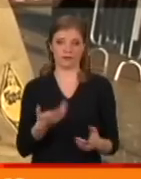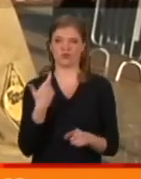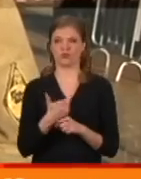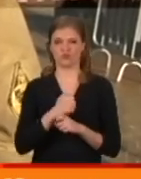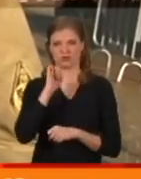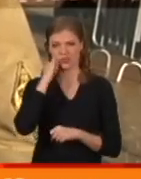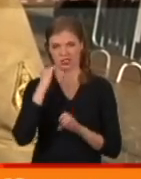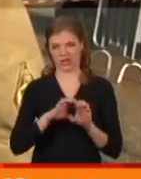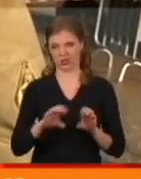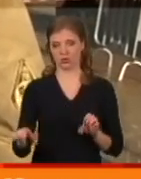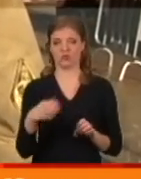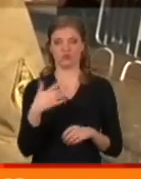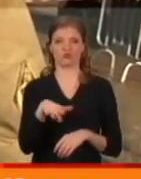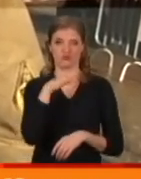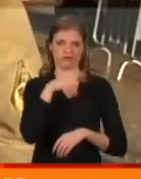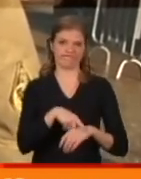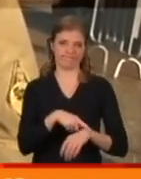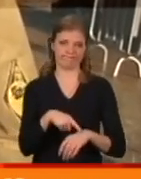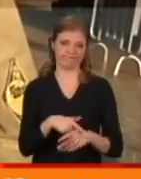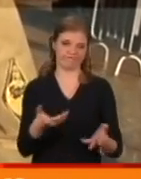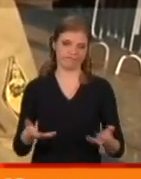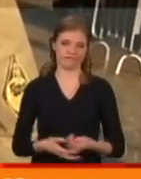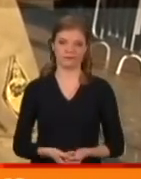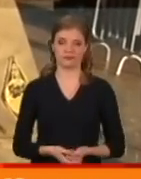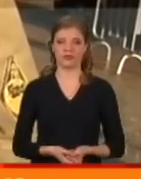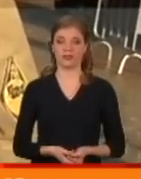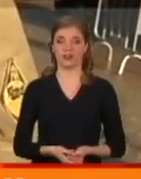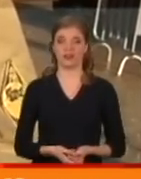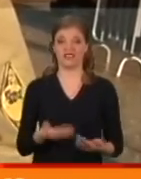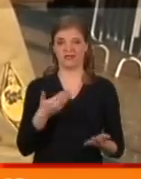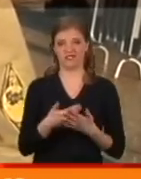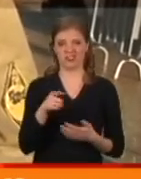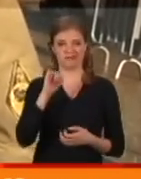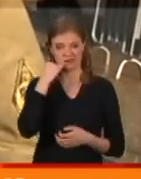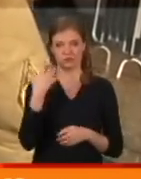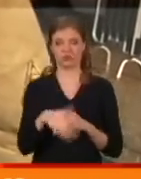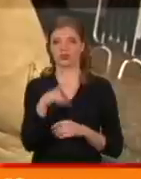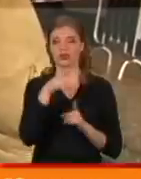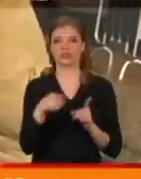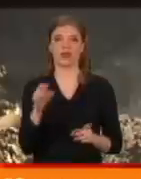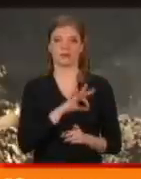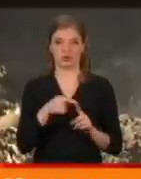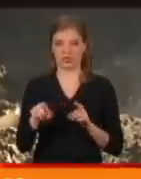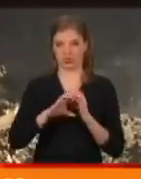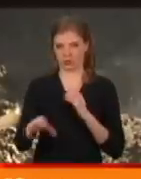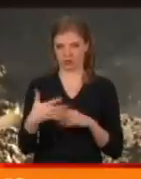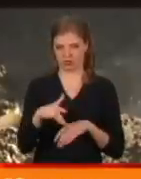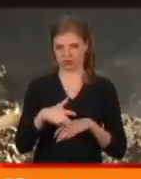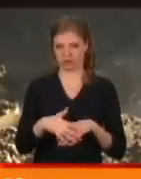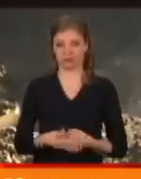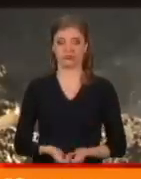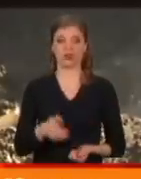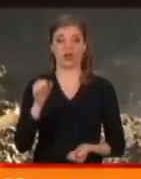старі труби, вже час бере своє. Від часу. Уже термін придатності даних труб вже вийшов.